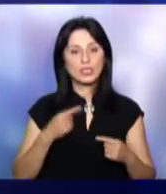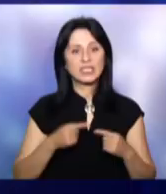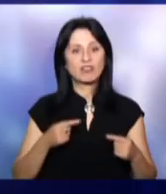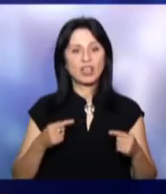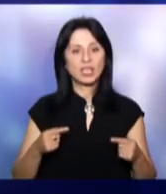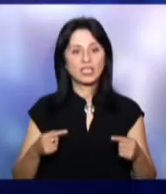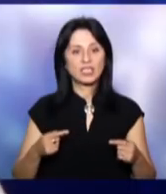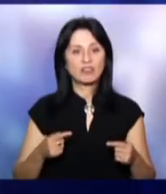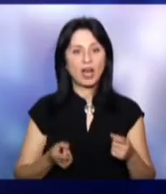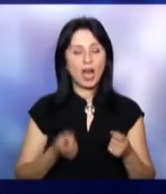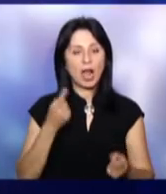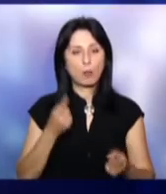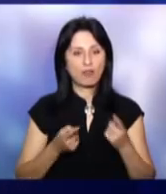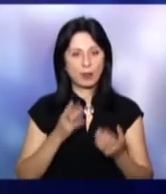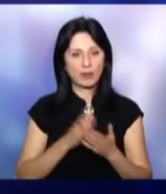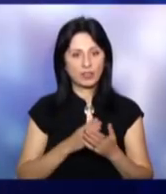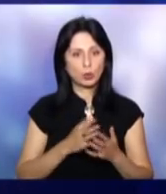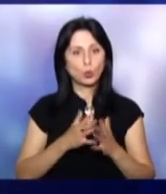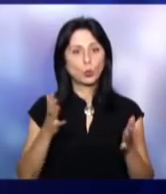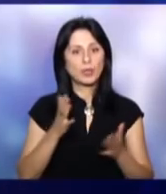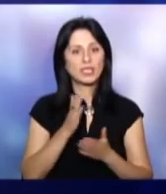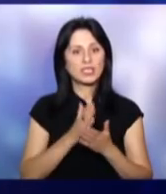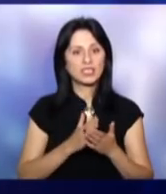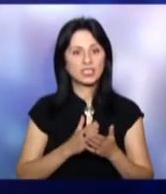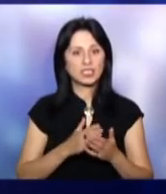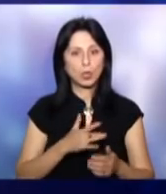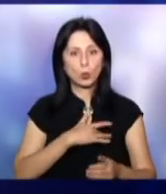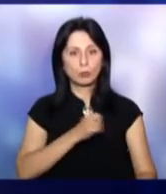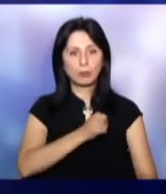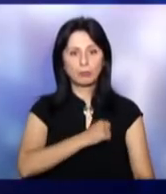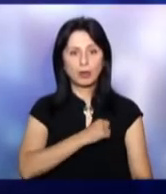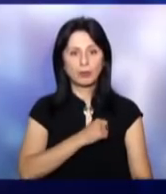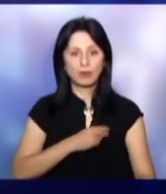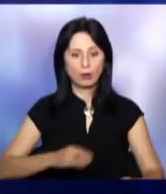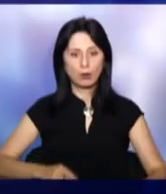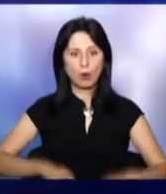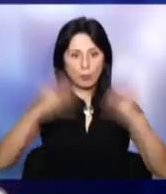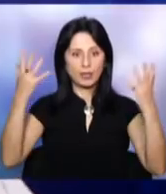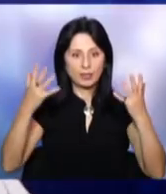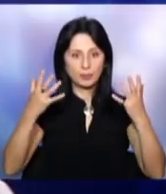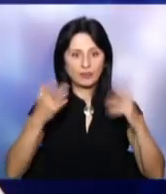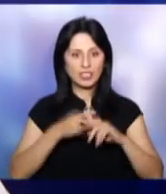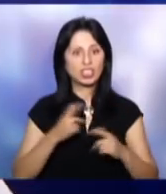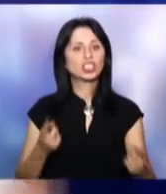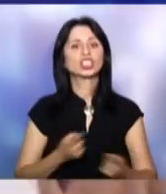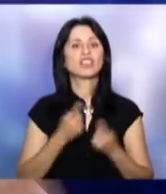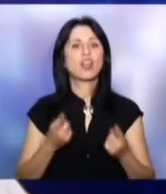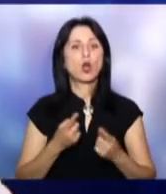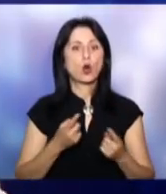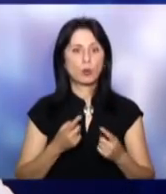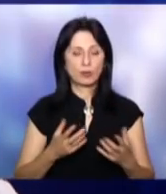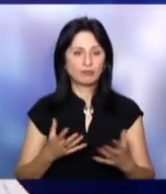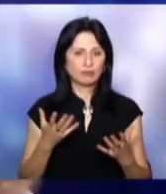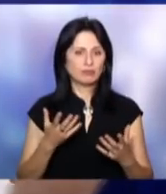სხვადასხვა გამოვლინებით ხდება ხოლმე. უმეტესწილად არის გულის აჩქარება, ოფლიანობა, იმიტომ რომ ეს არის ჩვეულებრივი